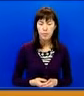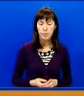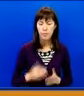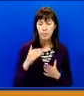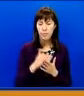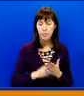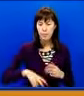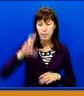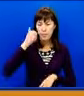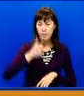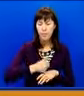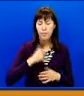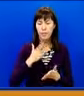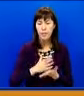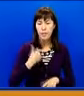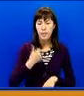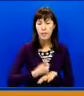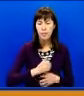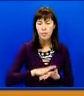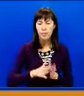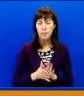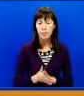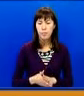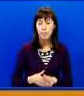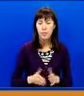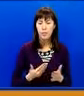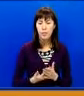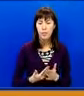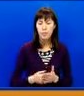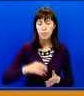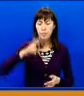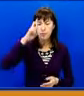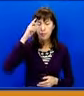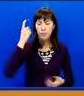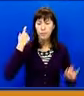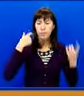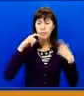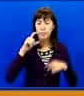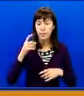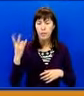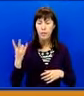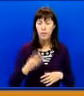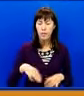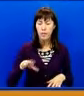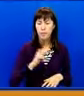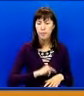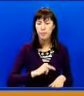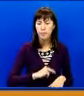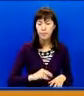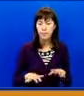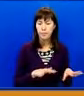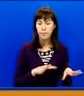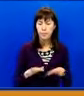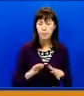Программная статья главы государства является главным политическим документом, определяющим государственную идеологию. Необходимо всем работать над